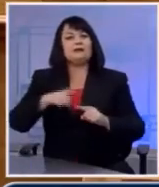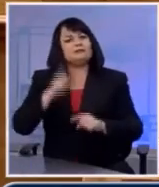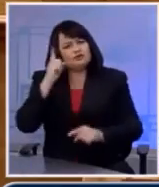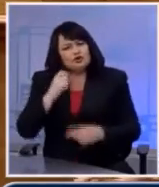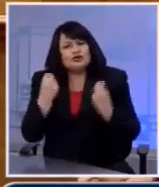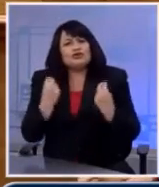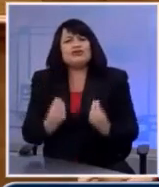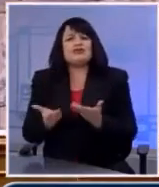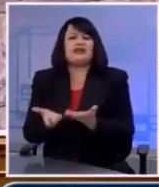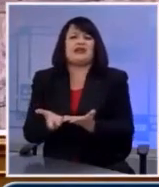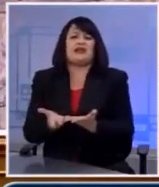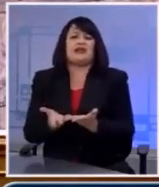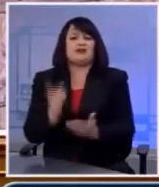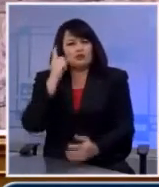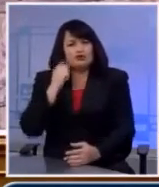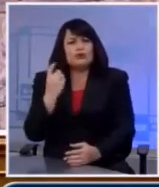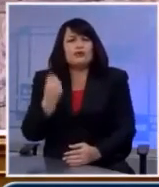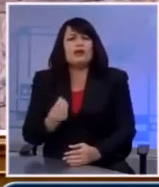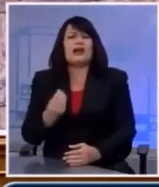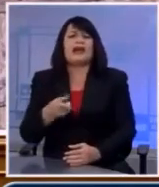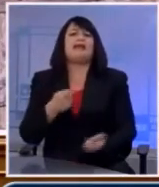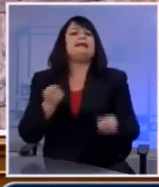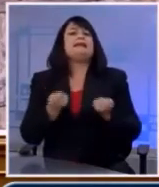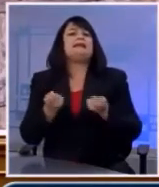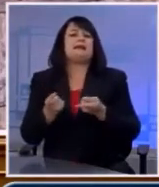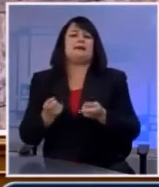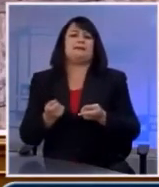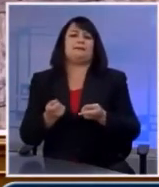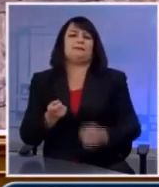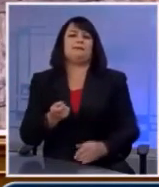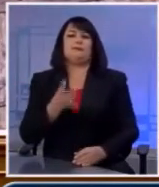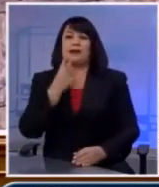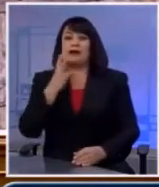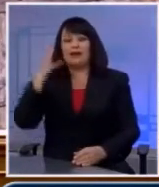γνωρίζει. Το γνωρίζει γιατί άλλωστε